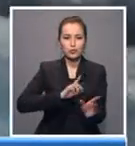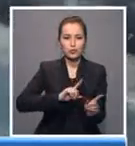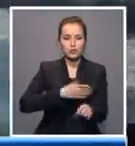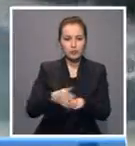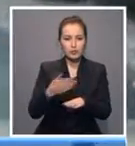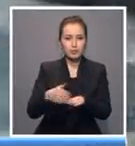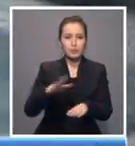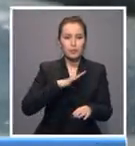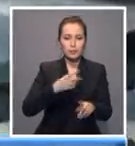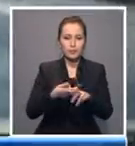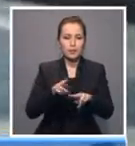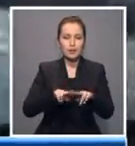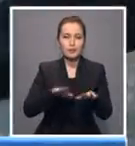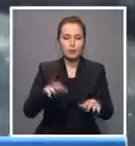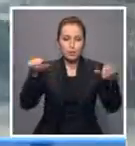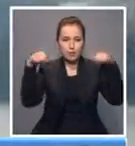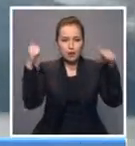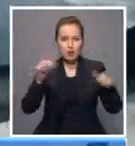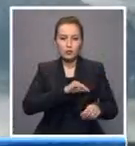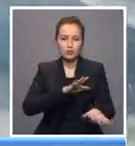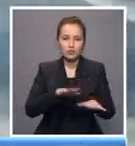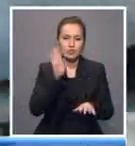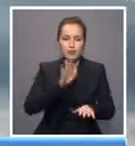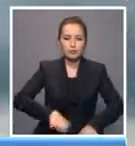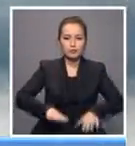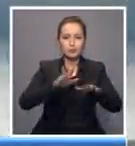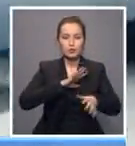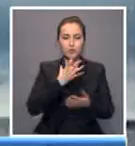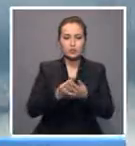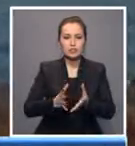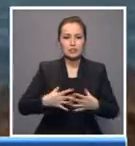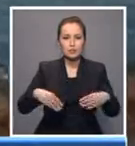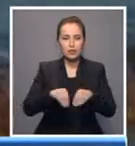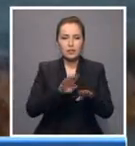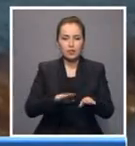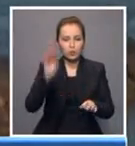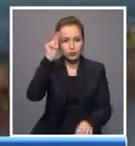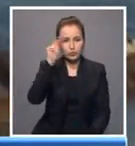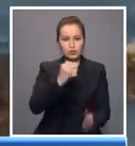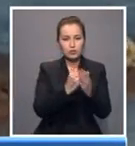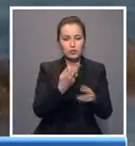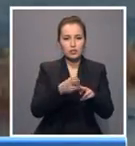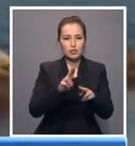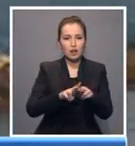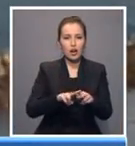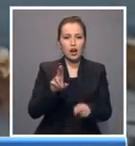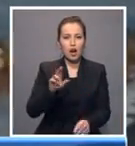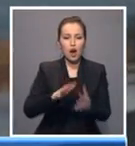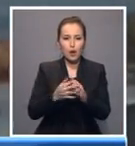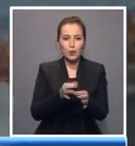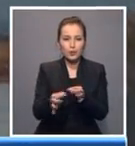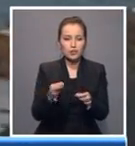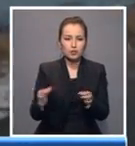төңіректегі бірнеше малшы ауыл мен жайылым су астында қалған. Мұндағы отбасылардың жоғары сыныпта оқитын балалары Шамшығалдаяқов ауылындағы